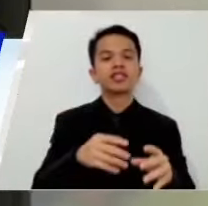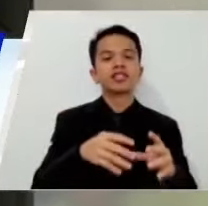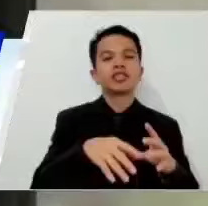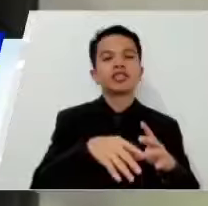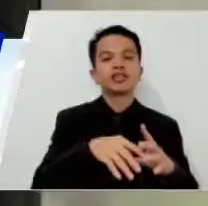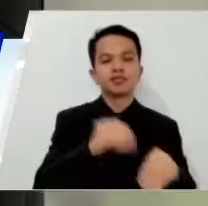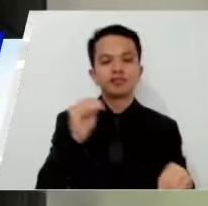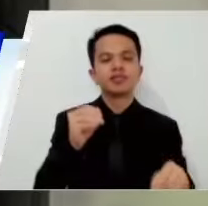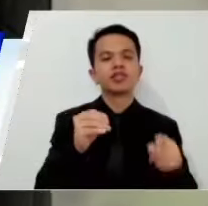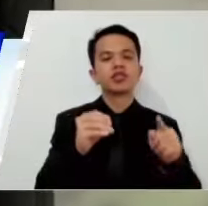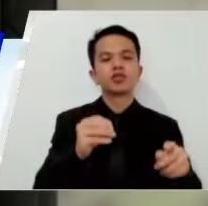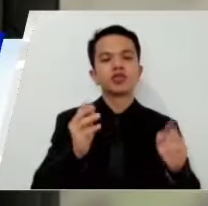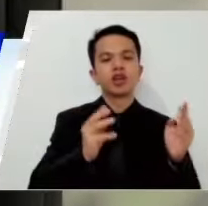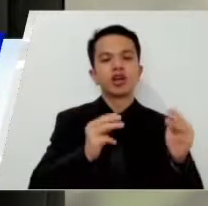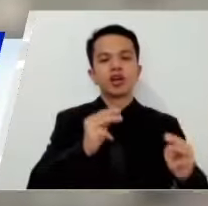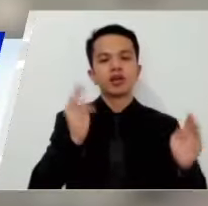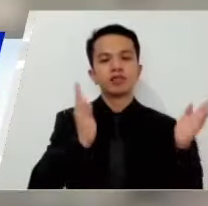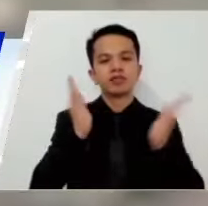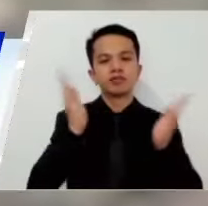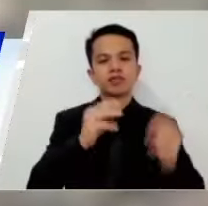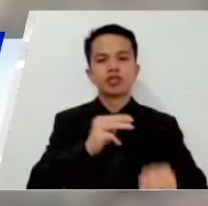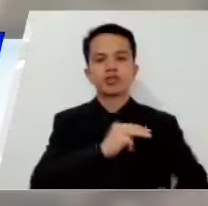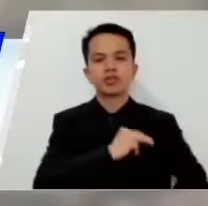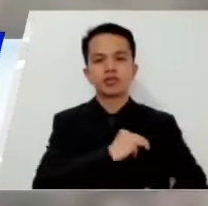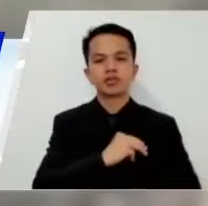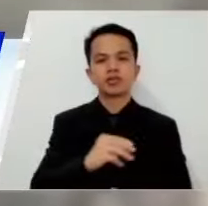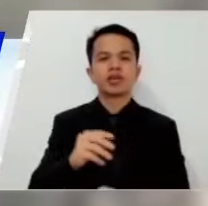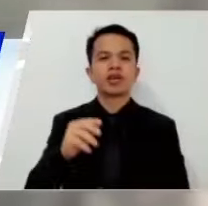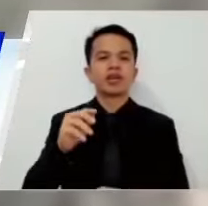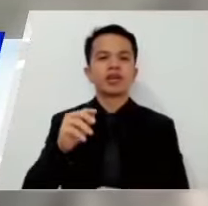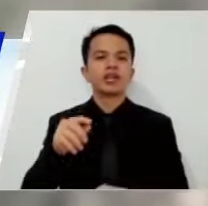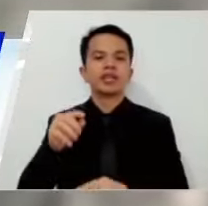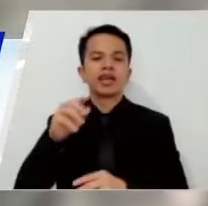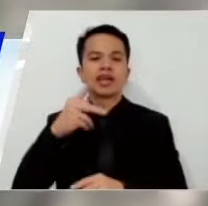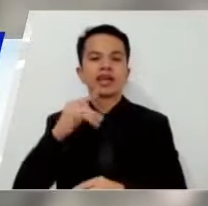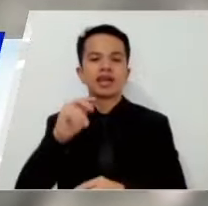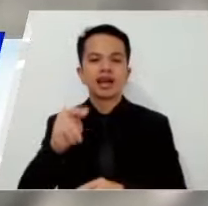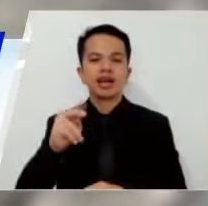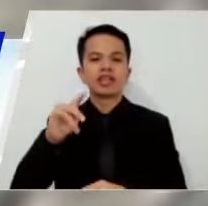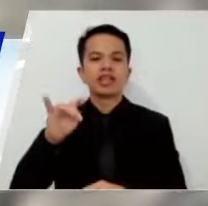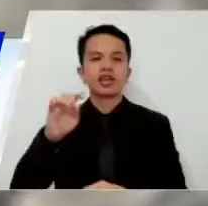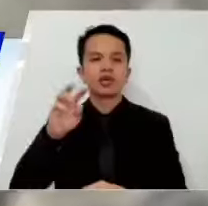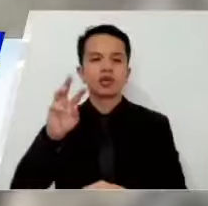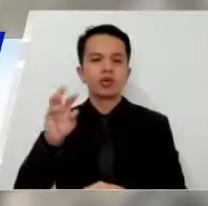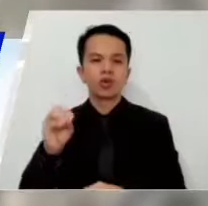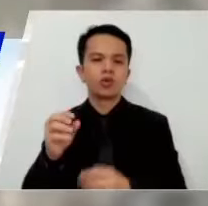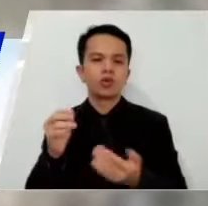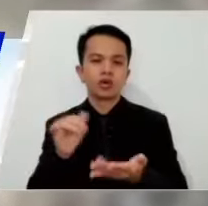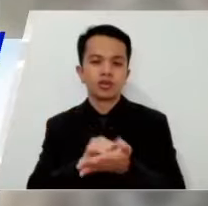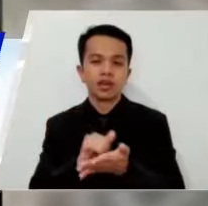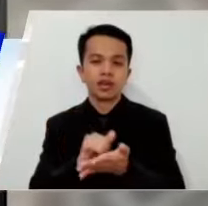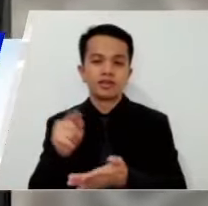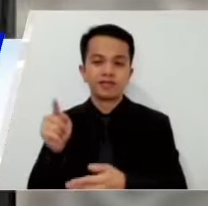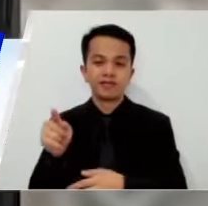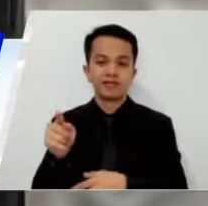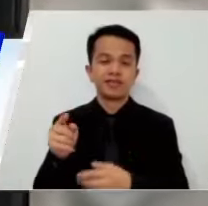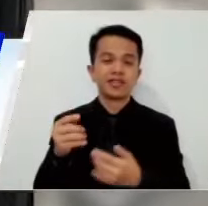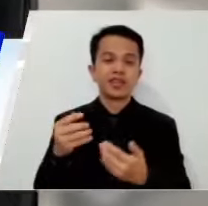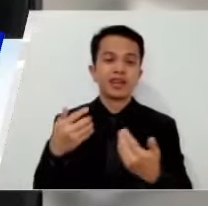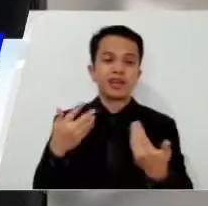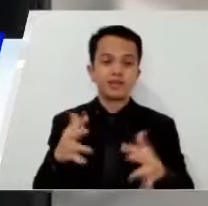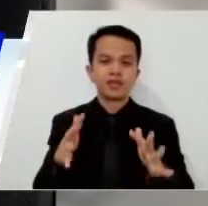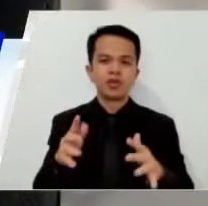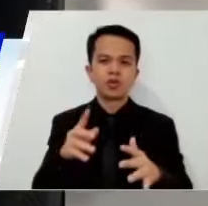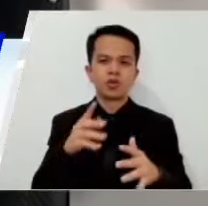ang extraordinary attorney Woo star na si Kang Tae-o. Ayon sa report ng Sumpi, naging meaningful ang enlistment